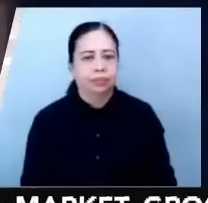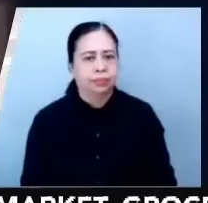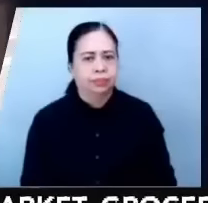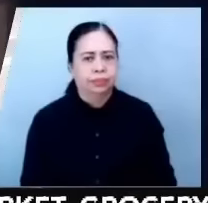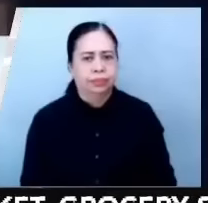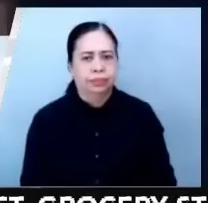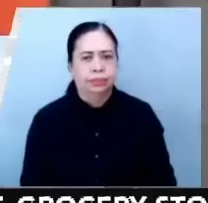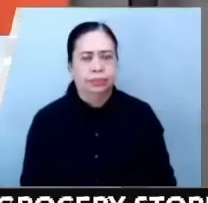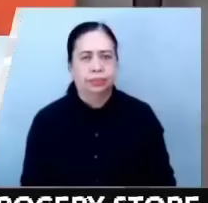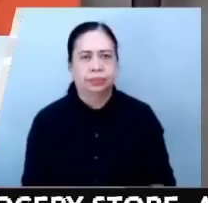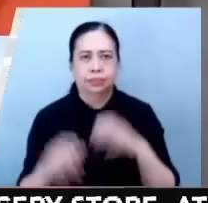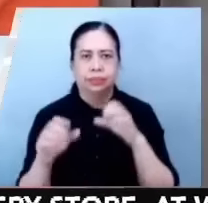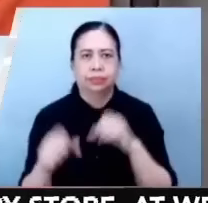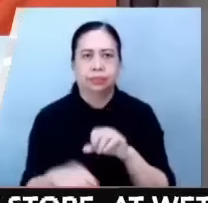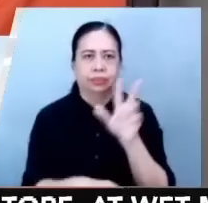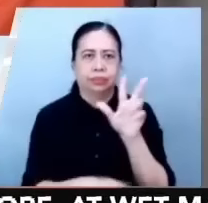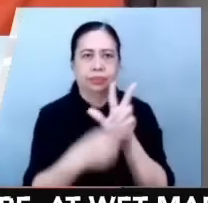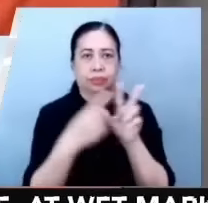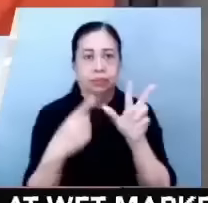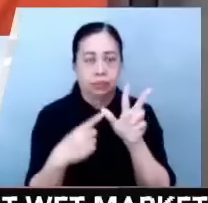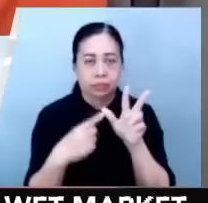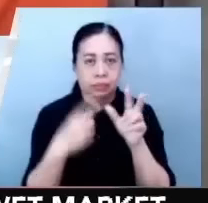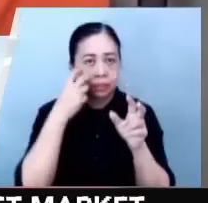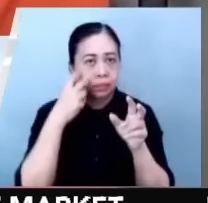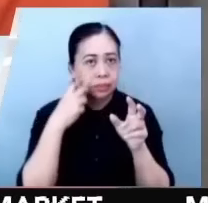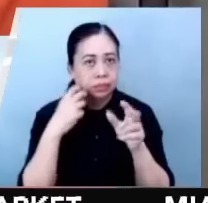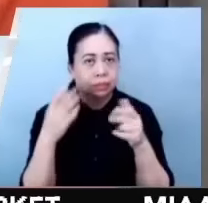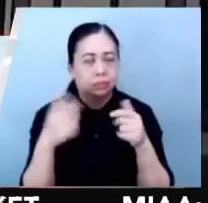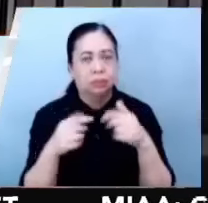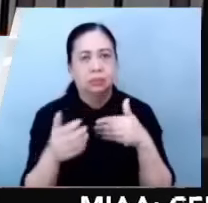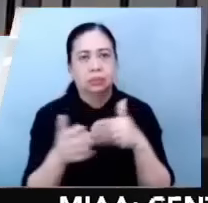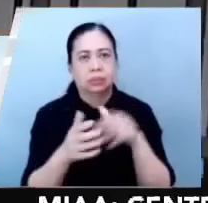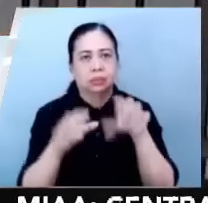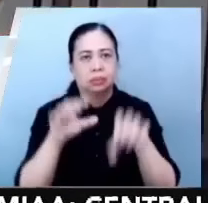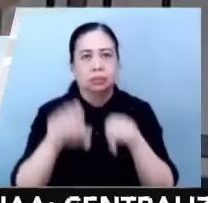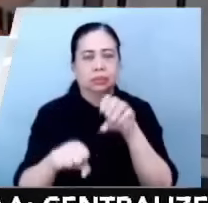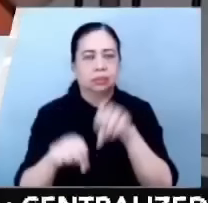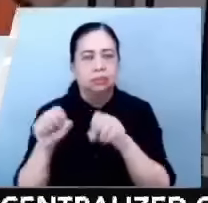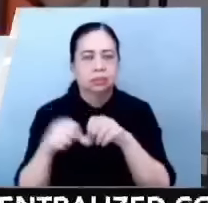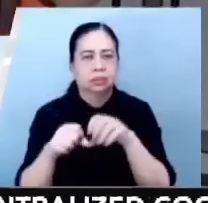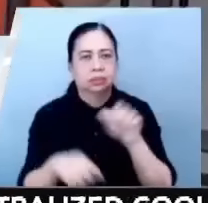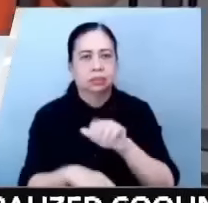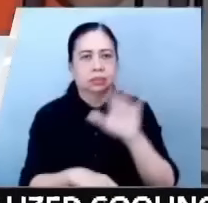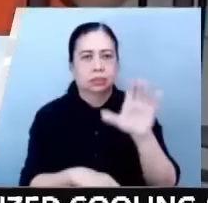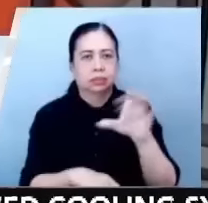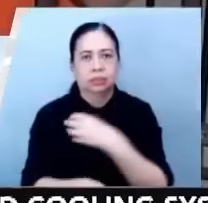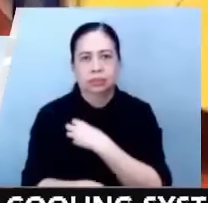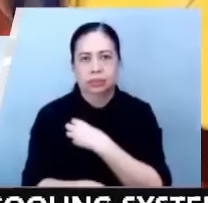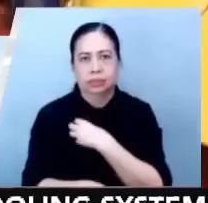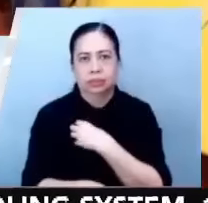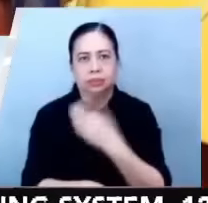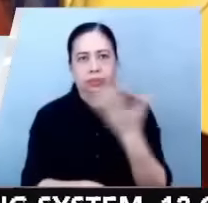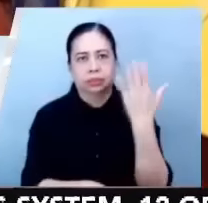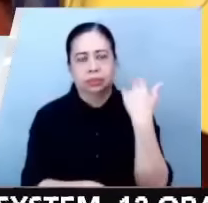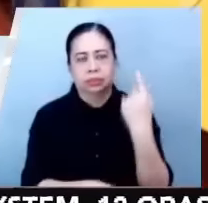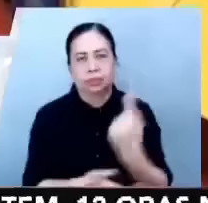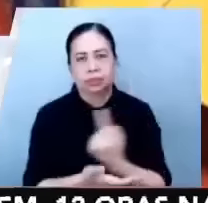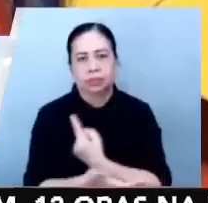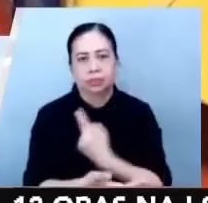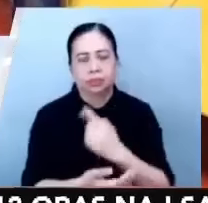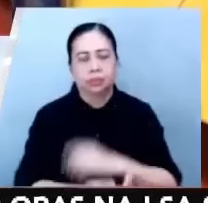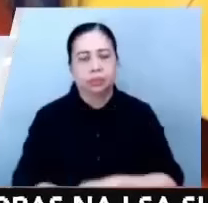Arestado ang tatlong suspect na ito sa magkakasunod na operasyon ng Antipolo City Police nitong nagdaang Linggo. Pare-pareho